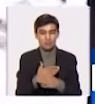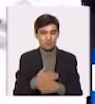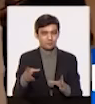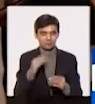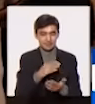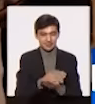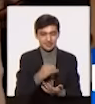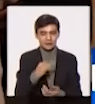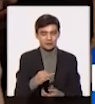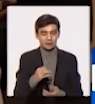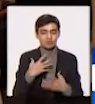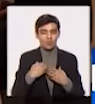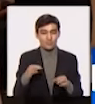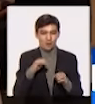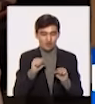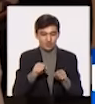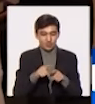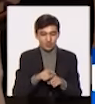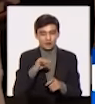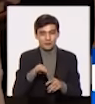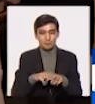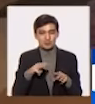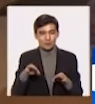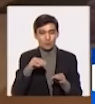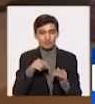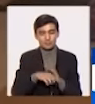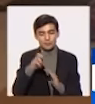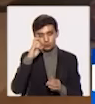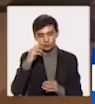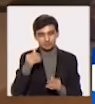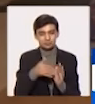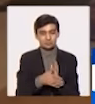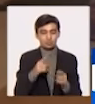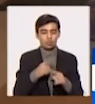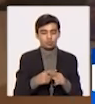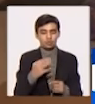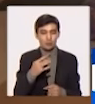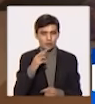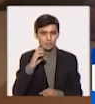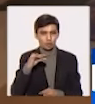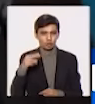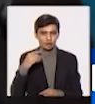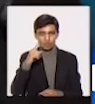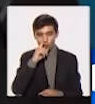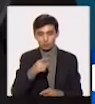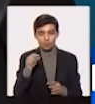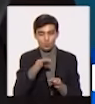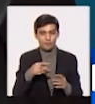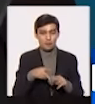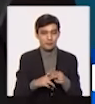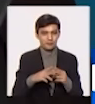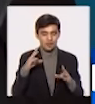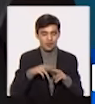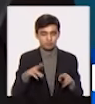қарастырылған. Бұған денсаулық сақтау және білім беру салаларына бөлінетін қаржыны қоссаңыз, жылдық бюджеттің жартысына тең болады екен. Алайда